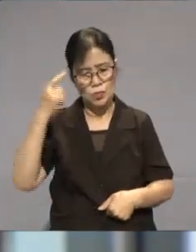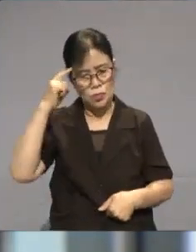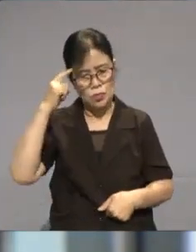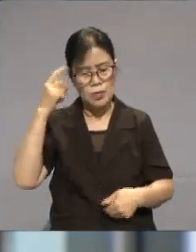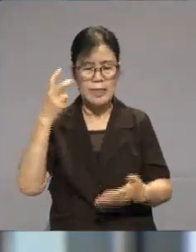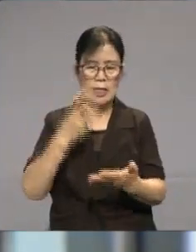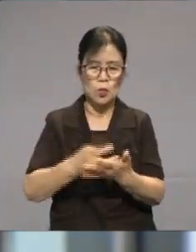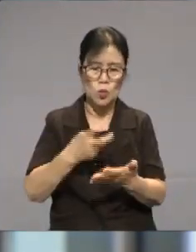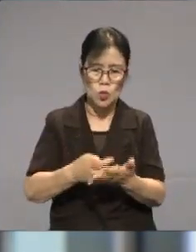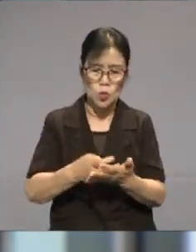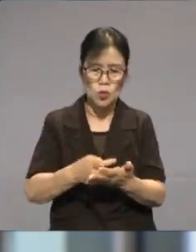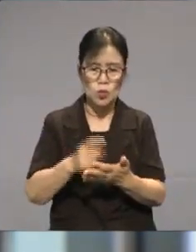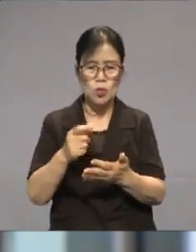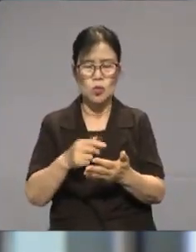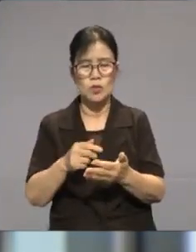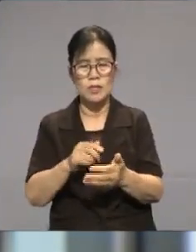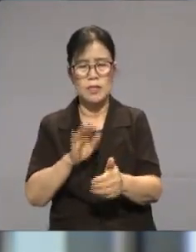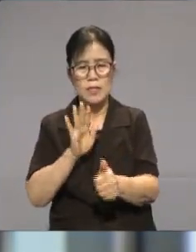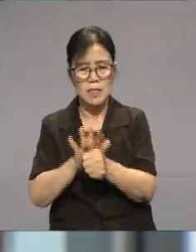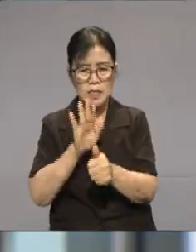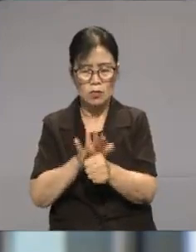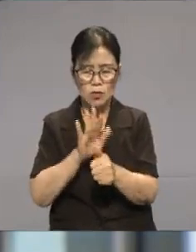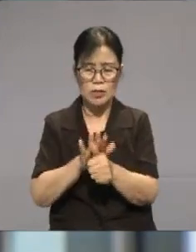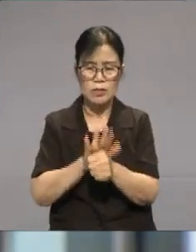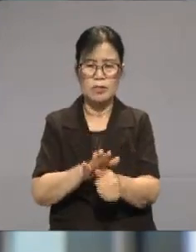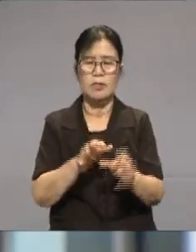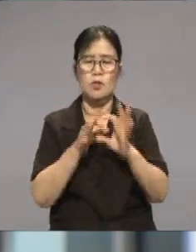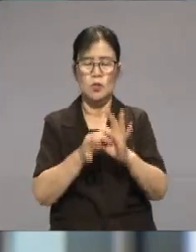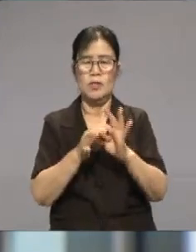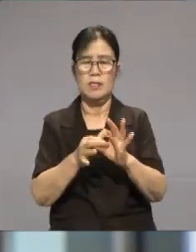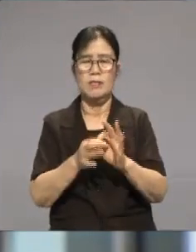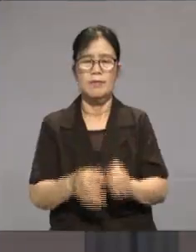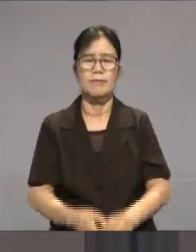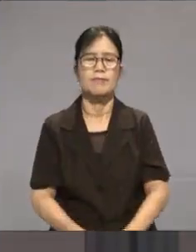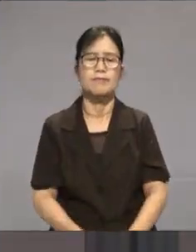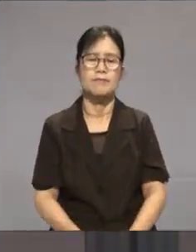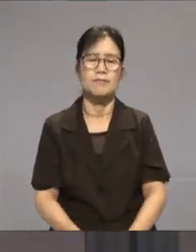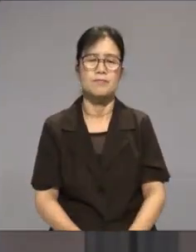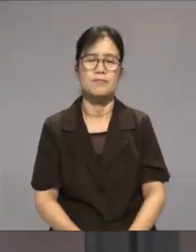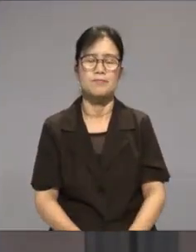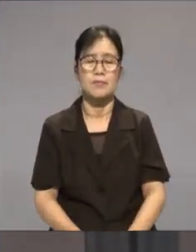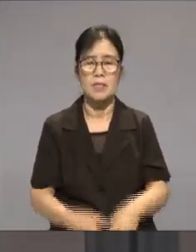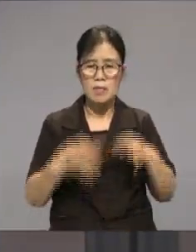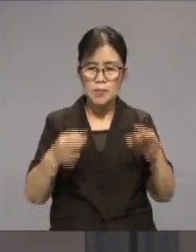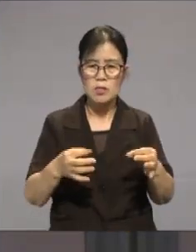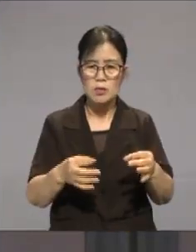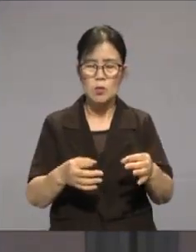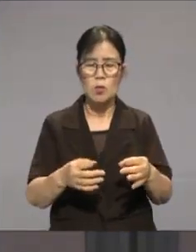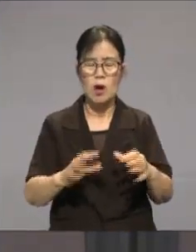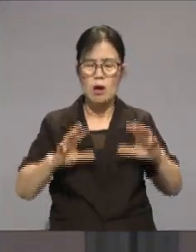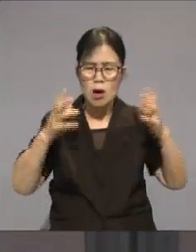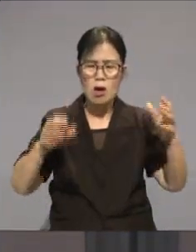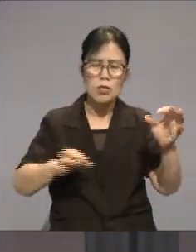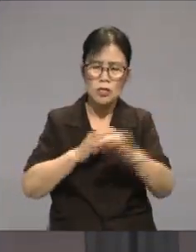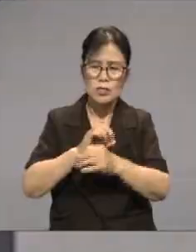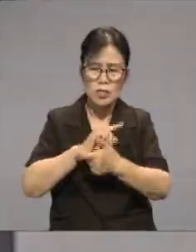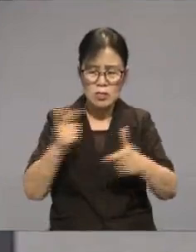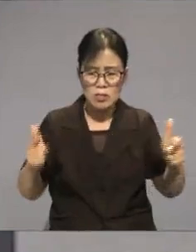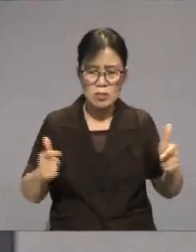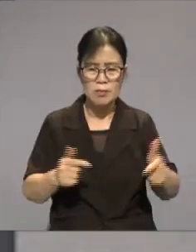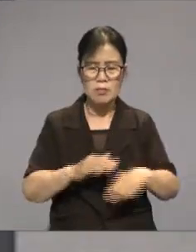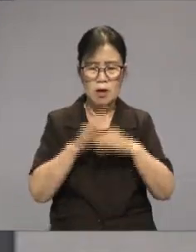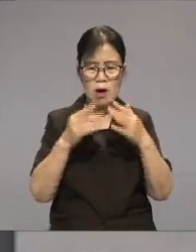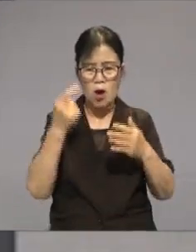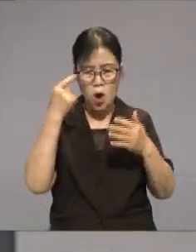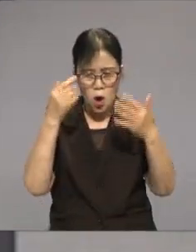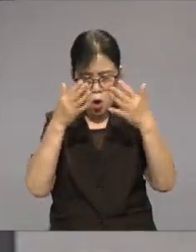가지고 제도적으로 또 어떤 지원을 통해서 그렇게 금융과 거시경제 등 경제 전반을 아우르는